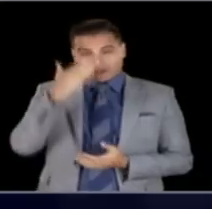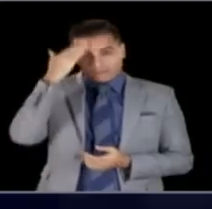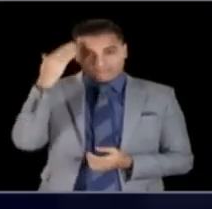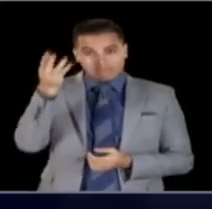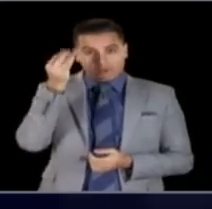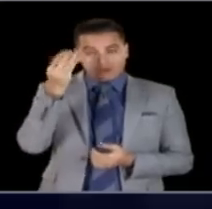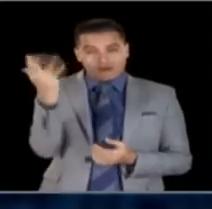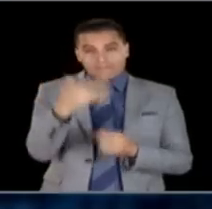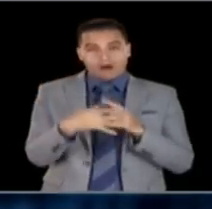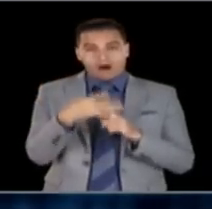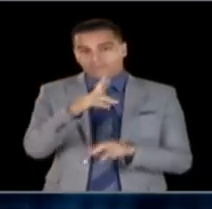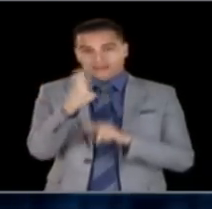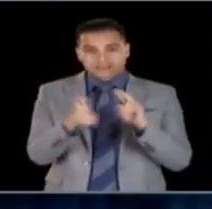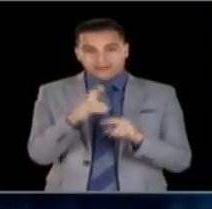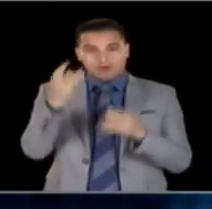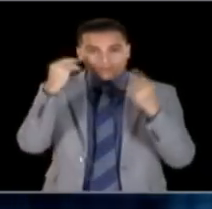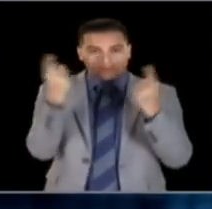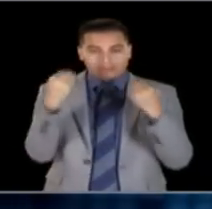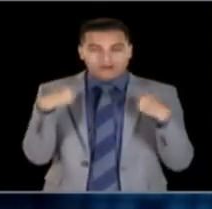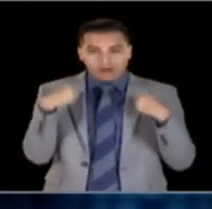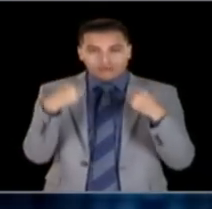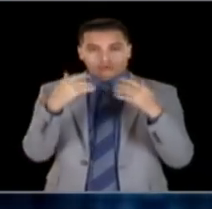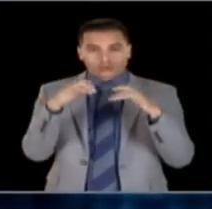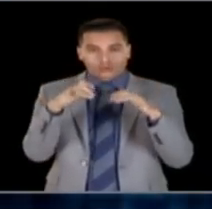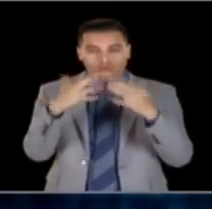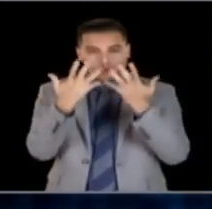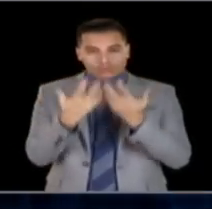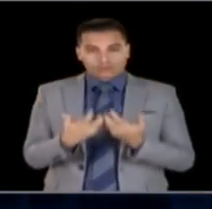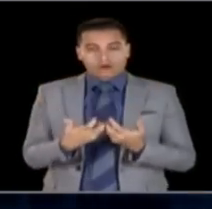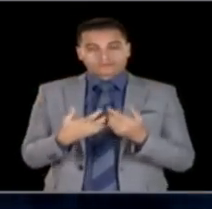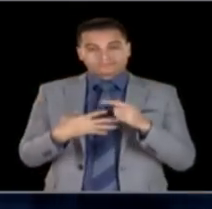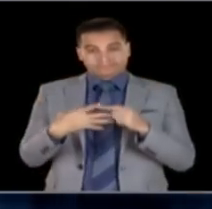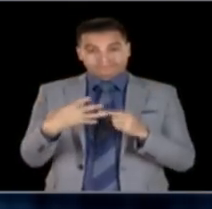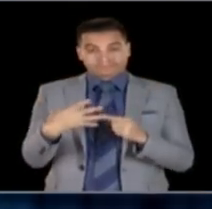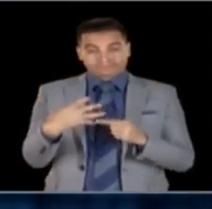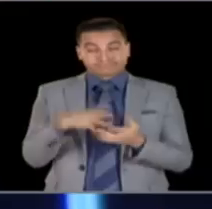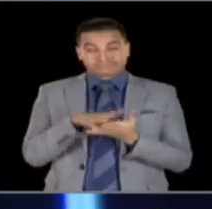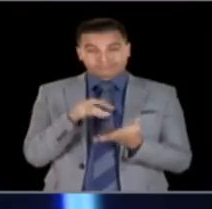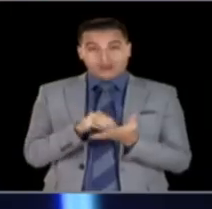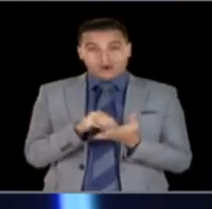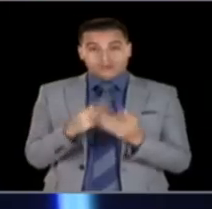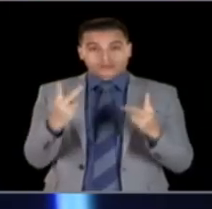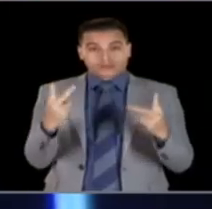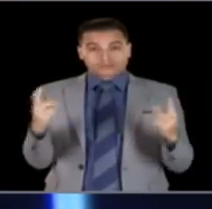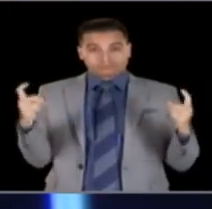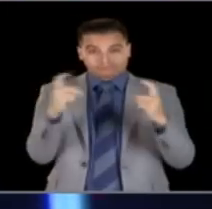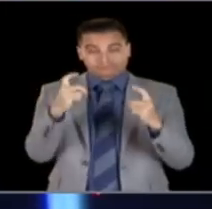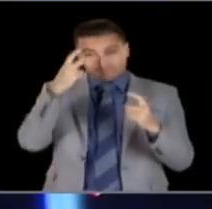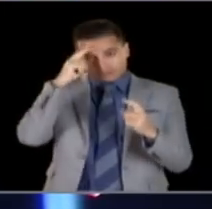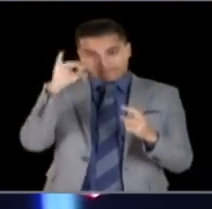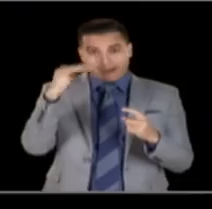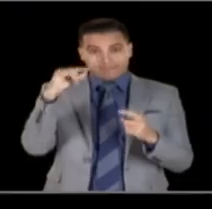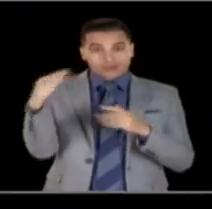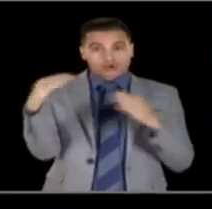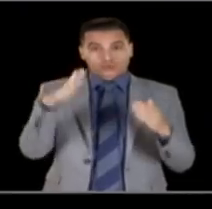فقره المعرفه اربع اسئله، معلومات عامه، رياضه، تكنولوجيا، وقدرات ذهنيه. أول اتنين محمد